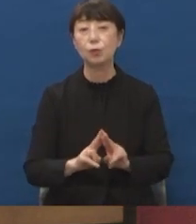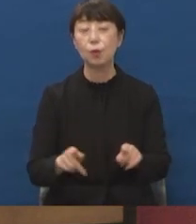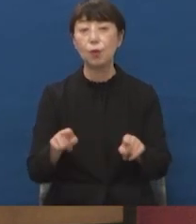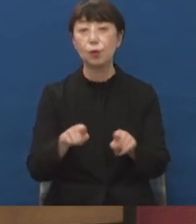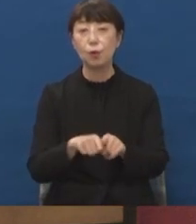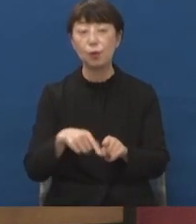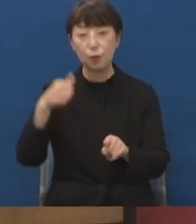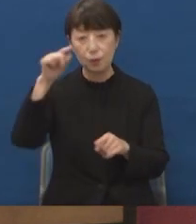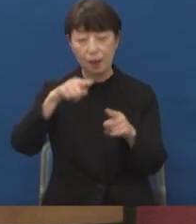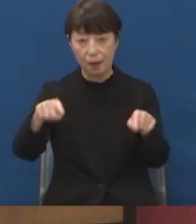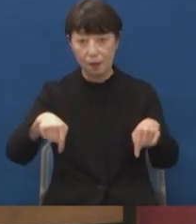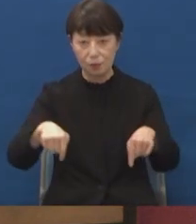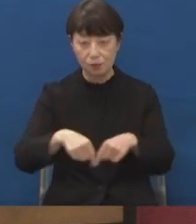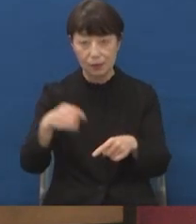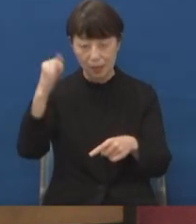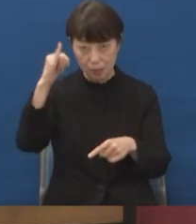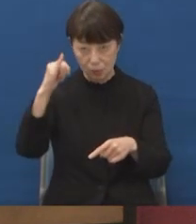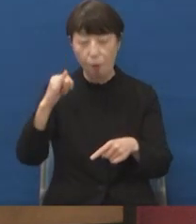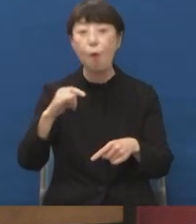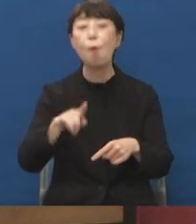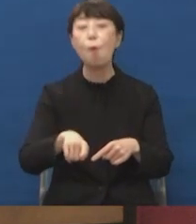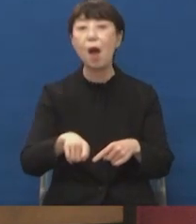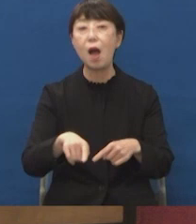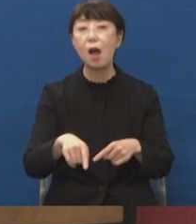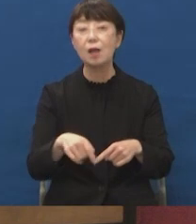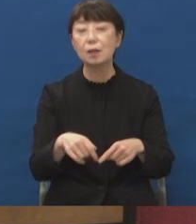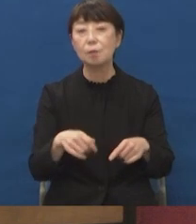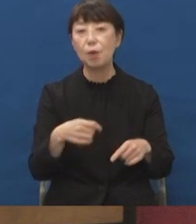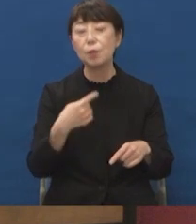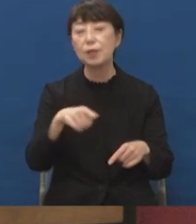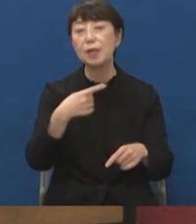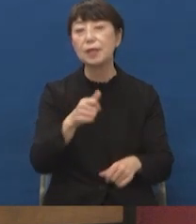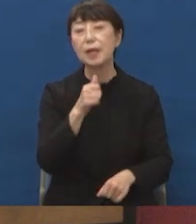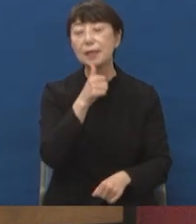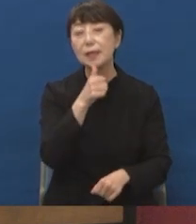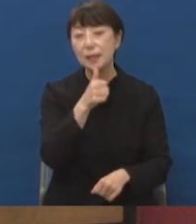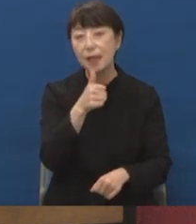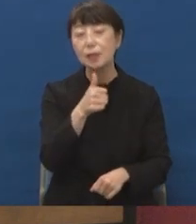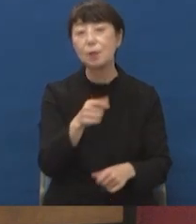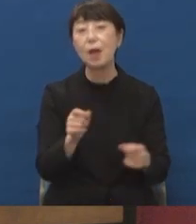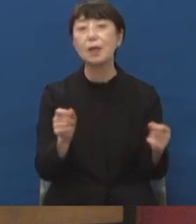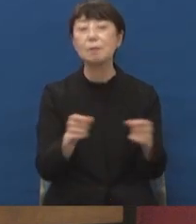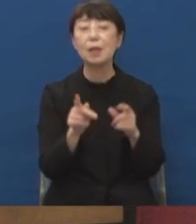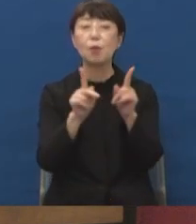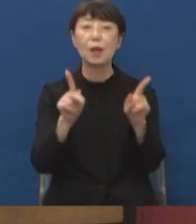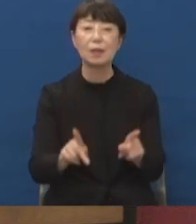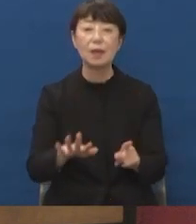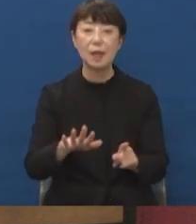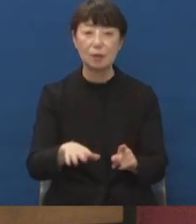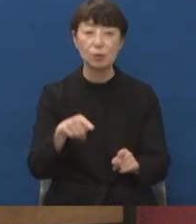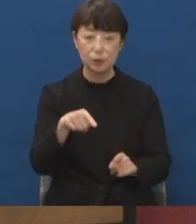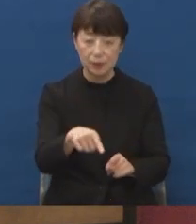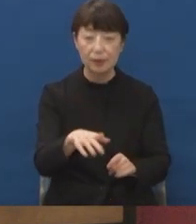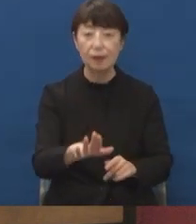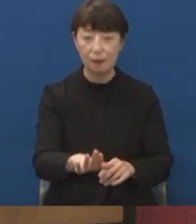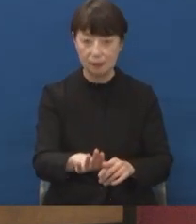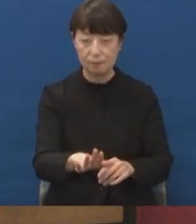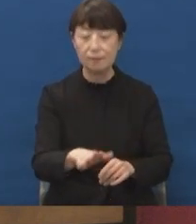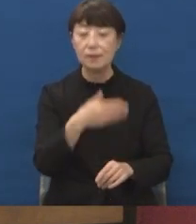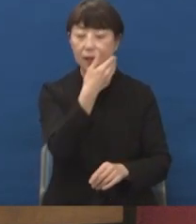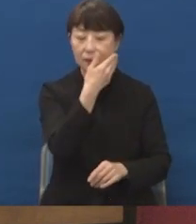が、学校において教員不足が喫緊の課題となっていると指摘していることは重要